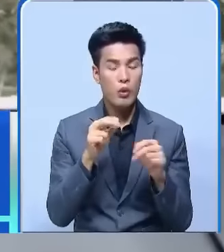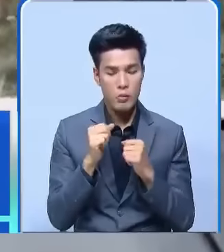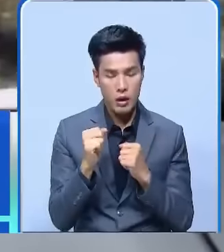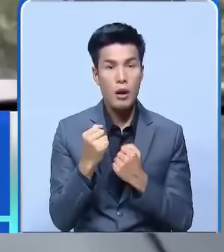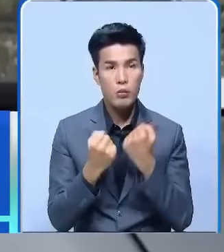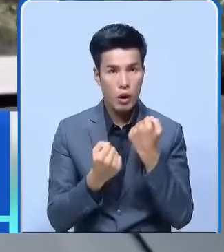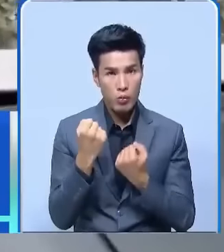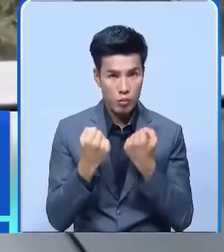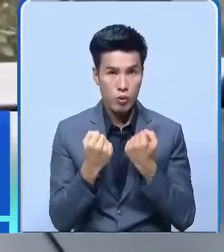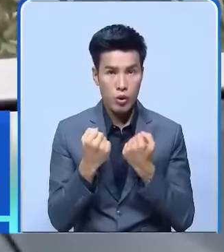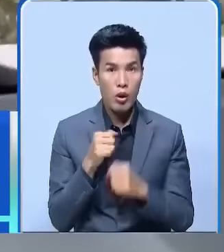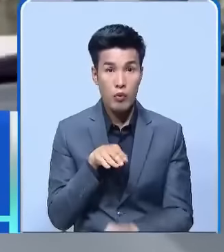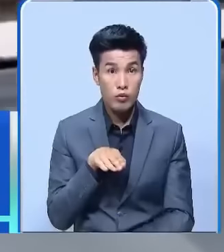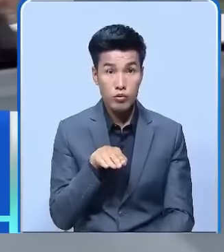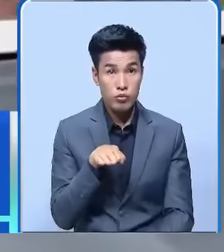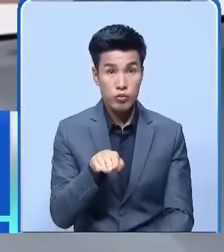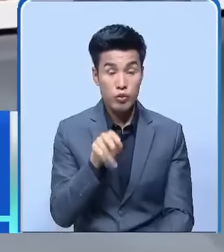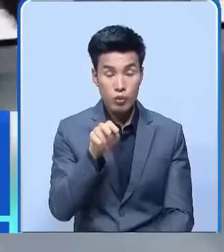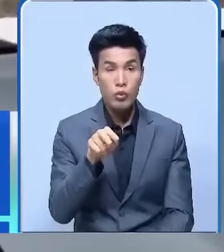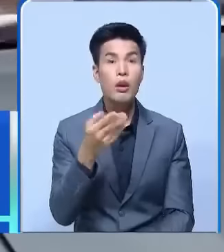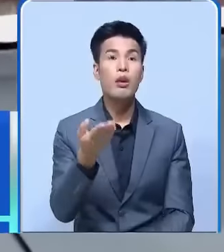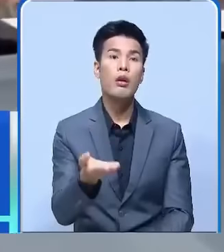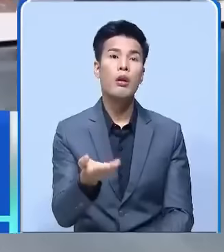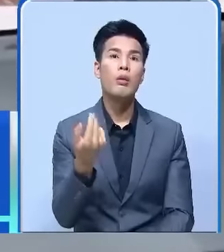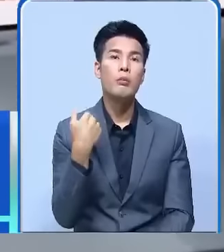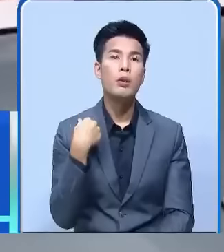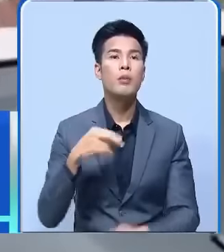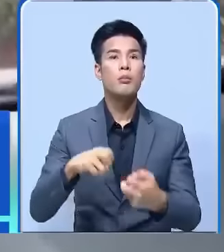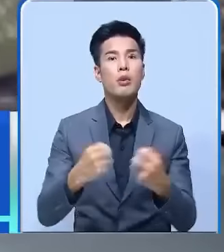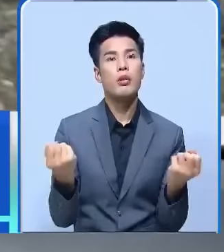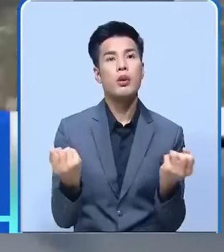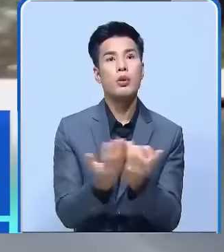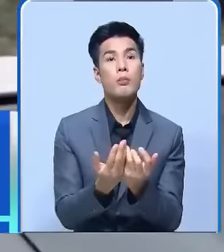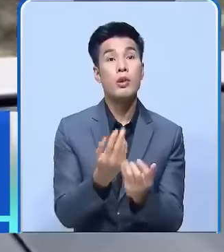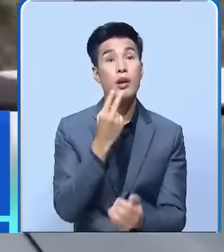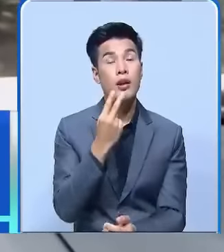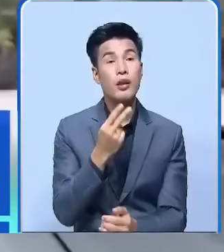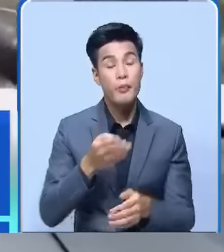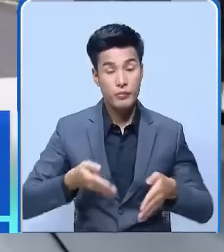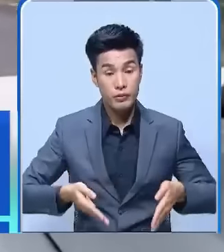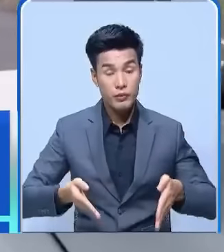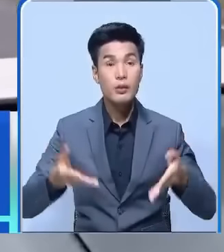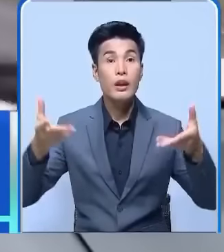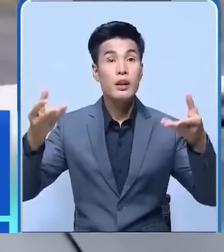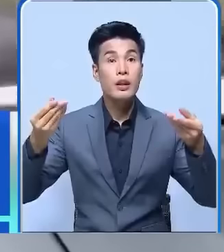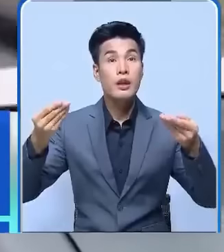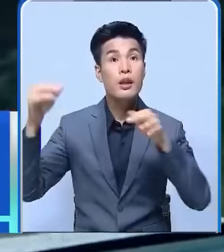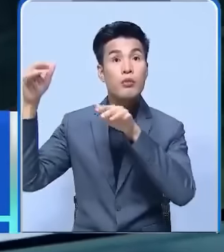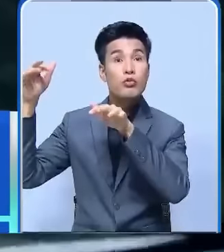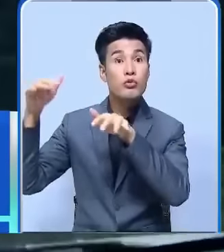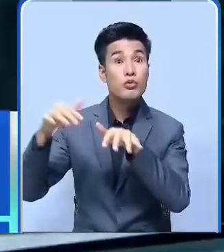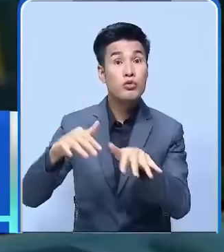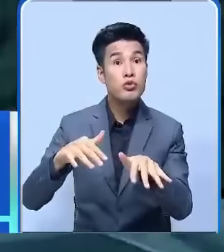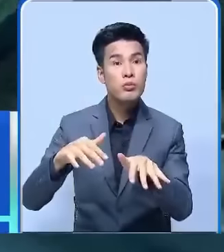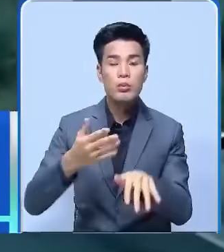าที่หมู่บ้านห้วยหินลาดครับจุดแห่งนี้แหละครับที่ได้รับผลกระทบโดยพบว่าระยะทางที่ดินไหลครับเส้นตลอดเส้นทางจน